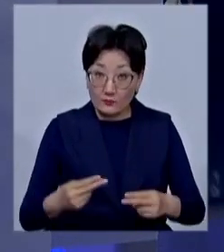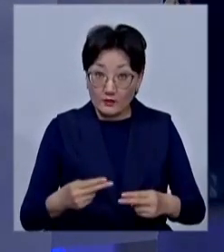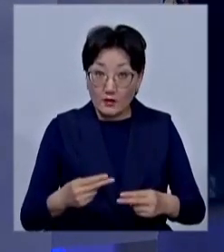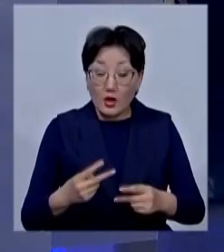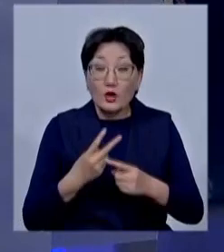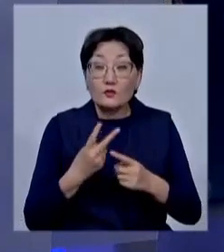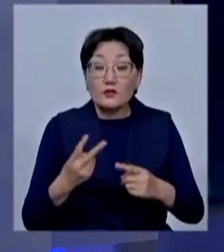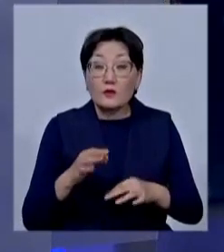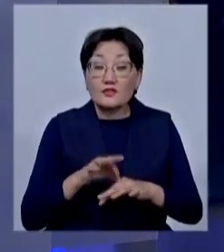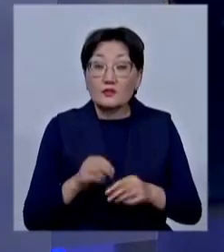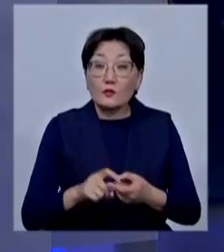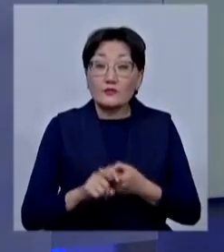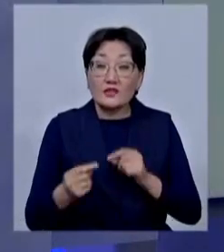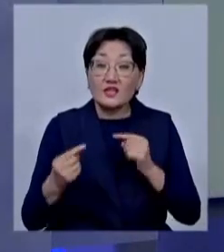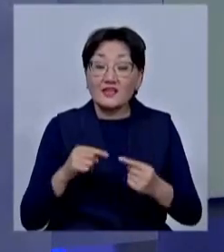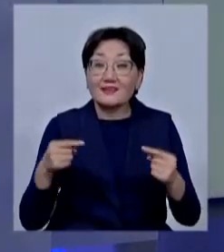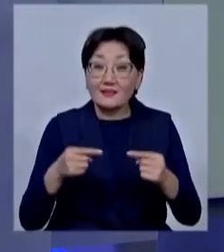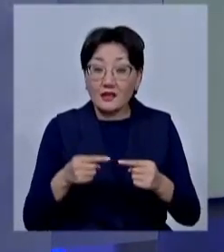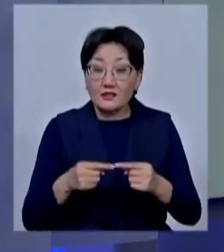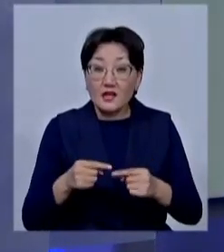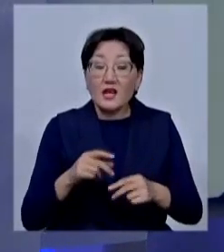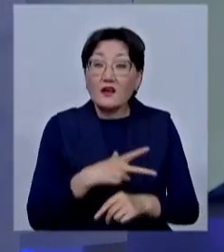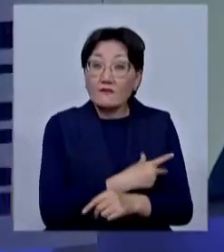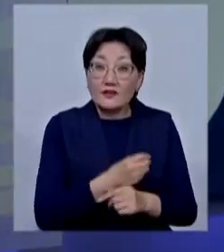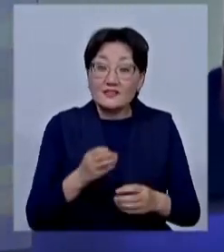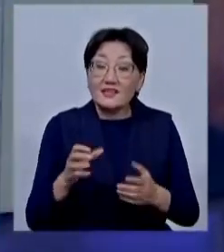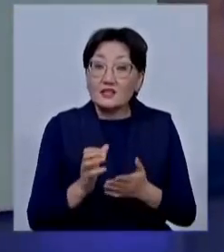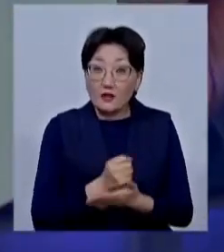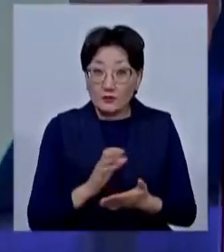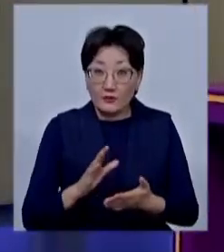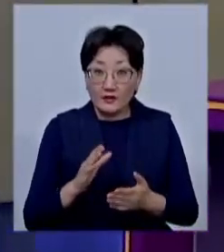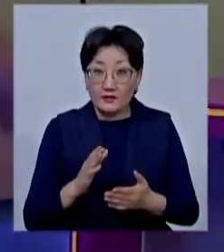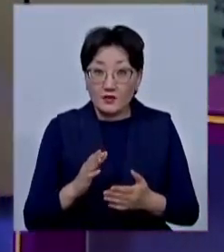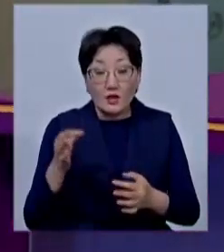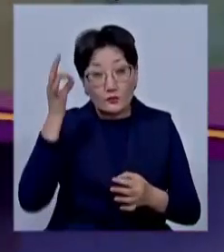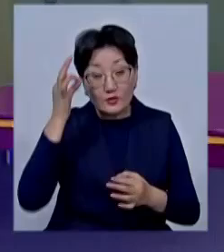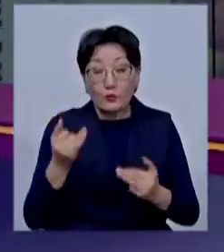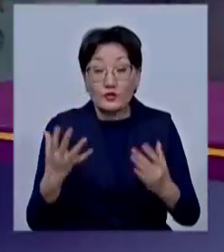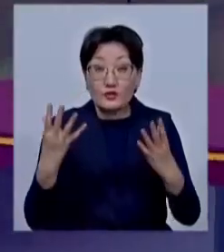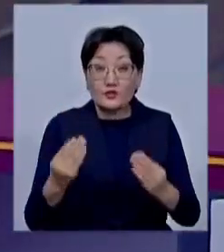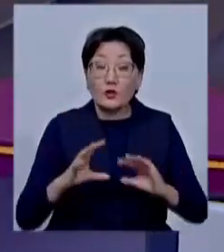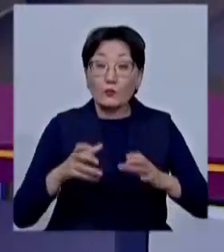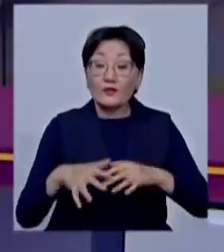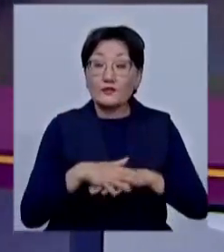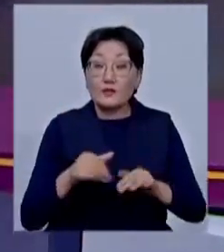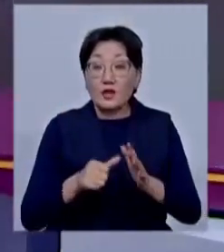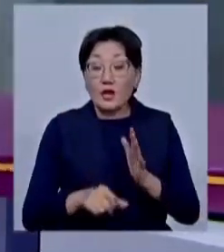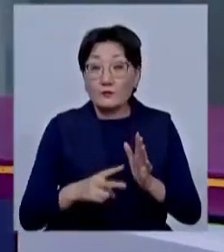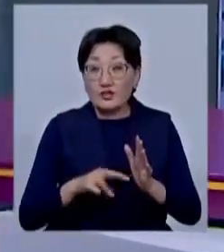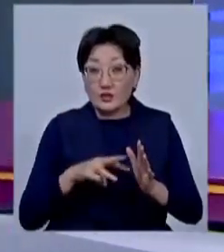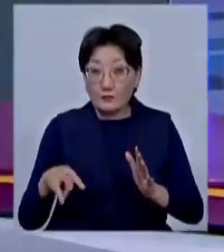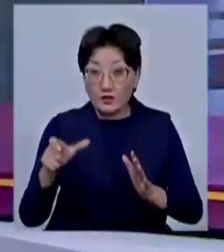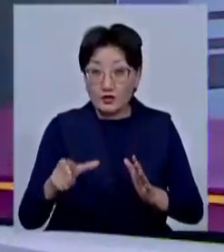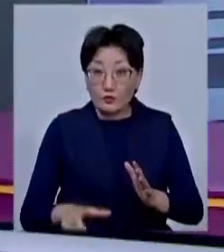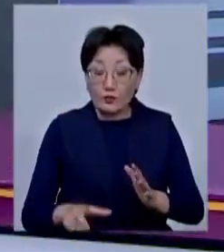қарағанда COVID-19-ға қарсы нақты дәрі әлі табылмаған секілді. Еске салайын, осы күні жаһан жұртының 67